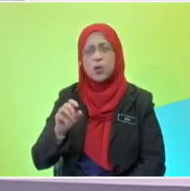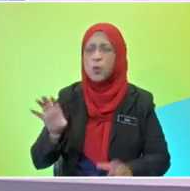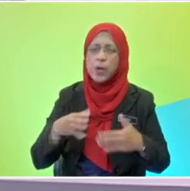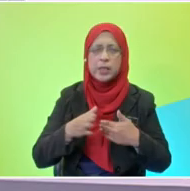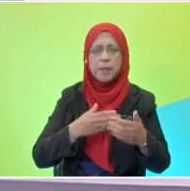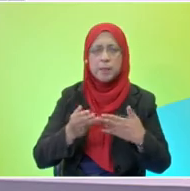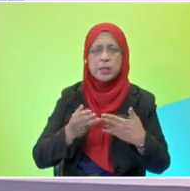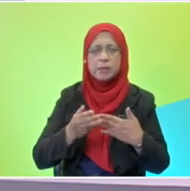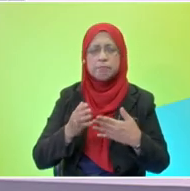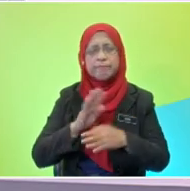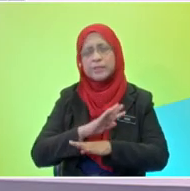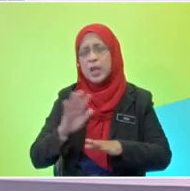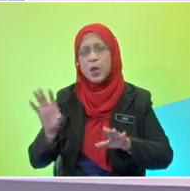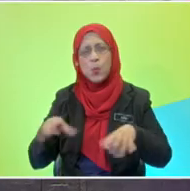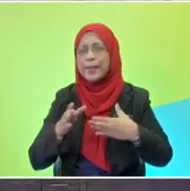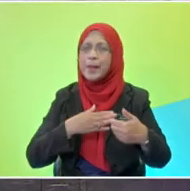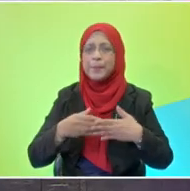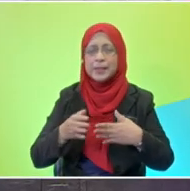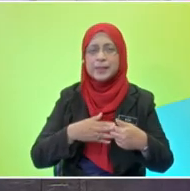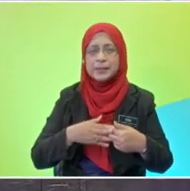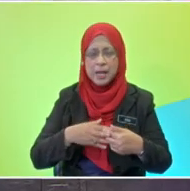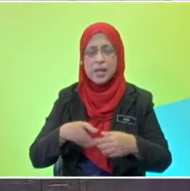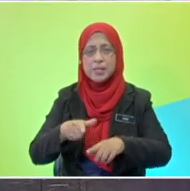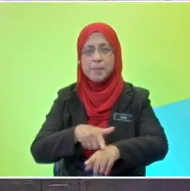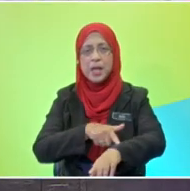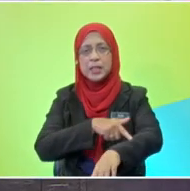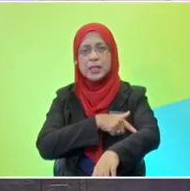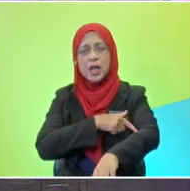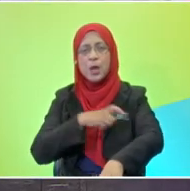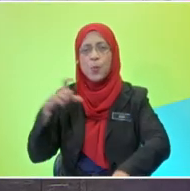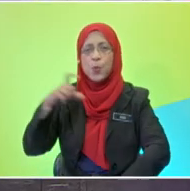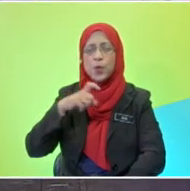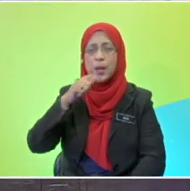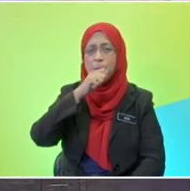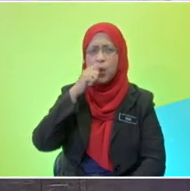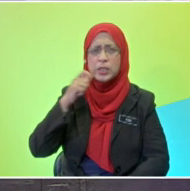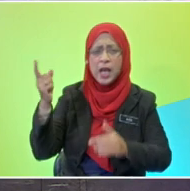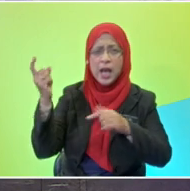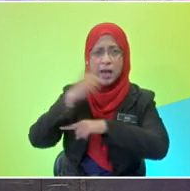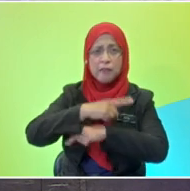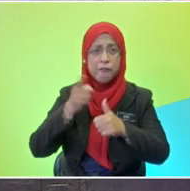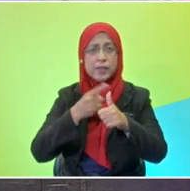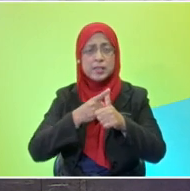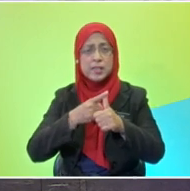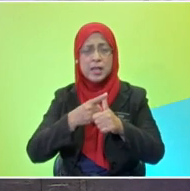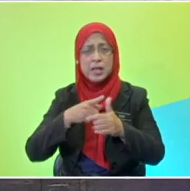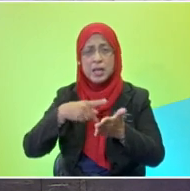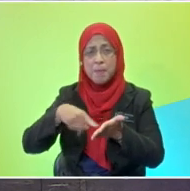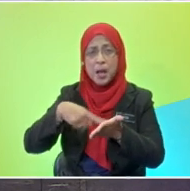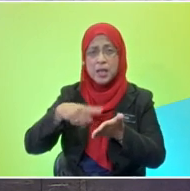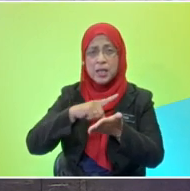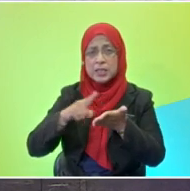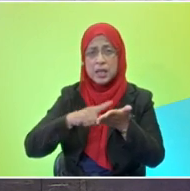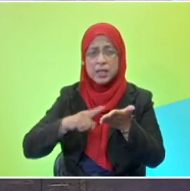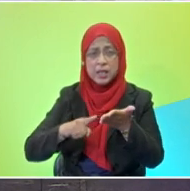hukum sepanjang bulan Ramadan masuknya mula-mula hari ini hari pertama boleh tak banyak boleh hukumnya harus Oke